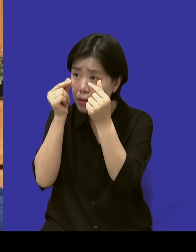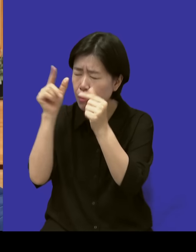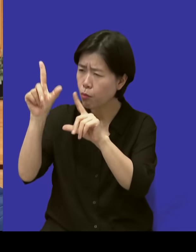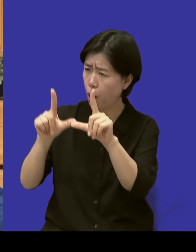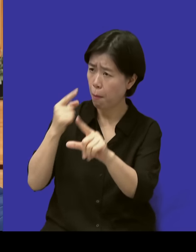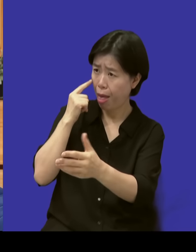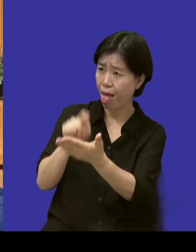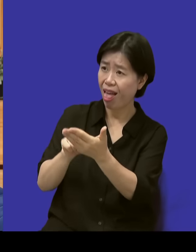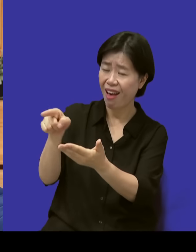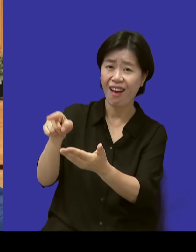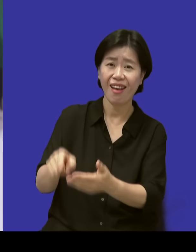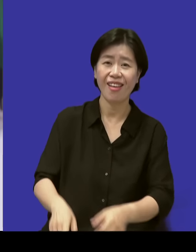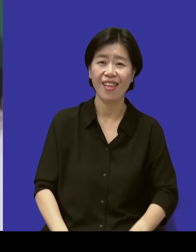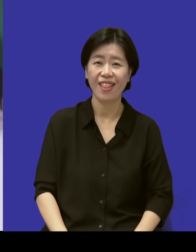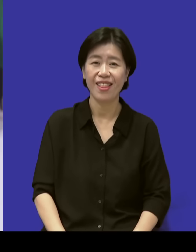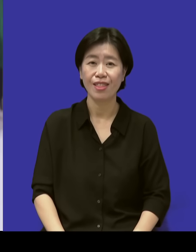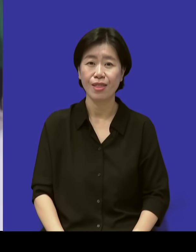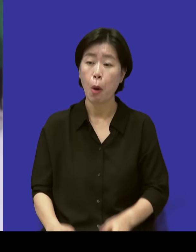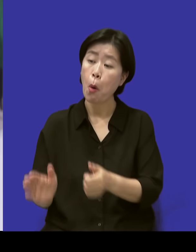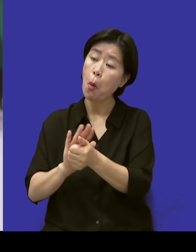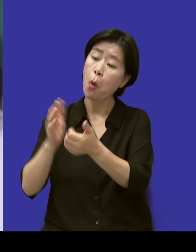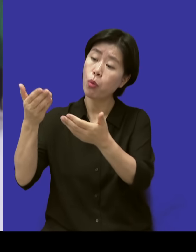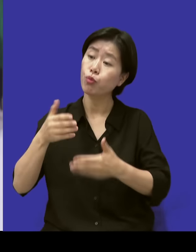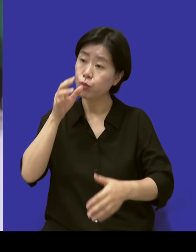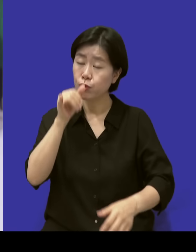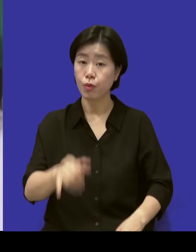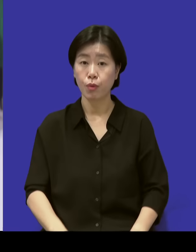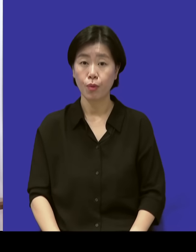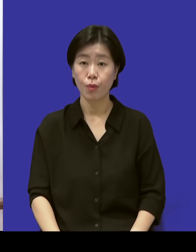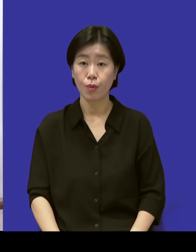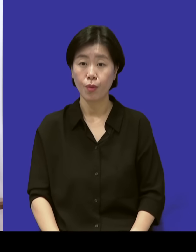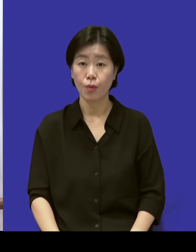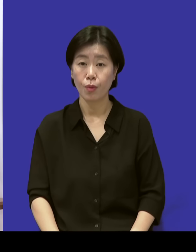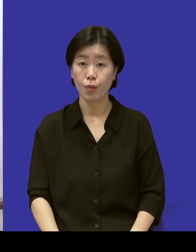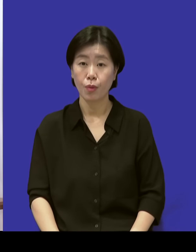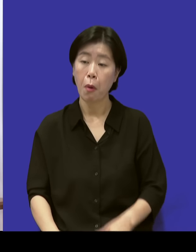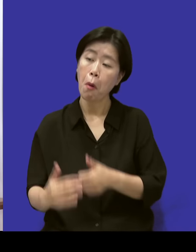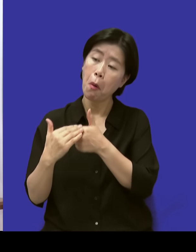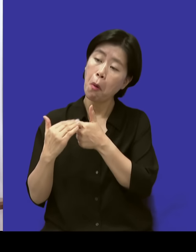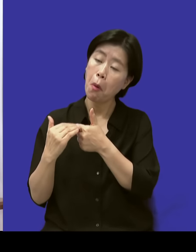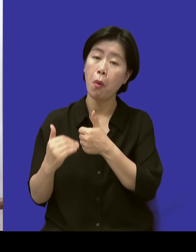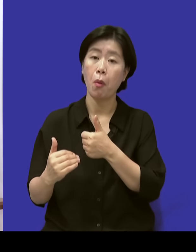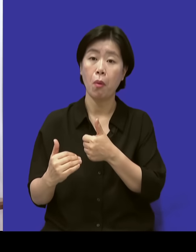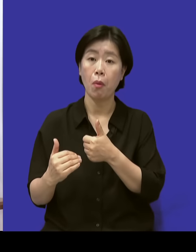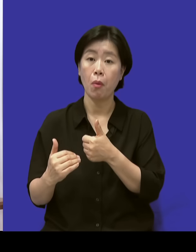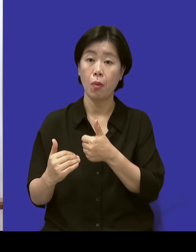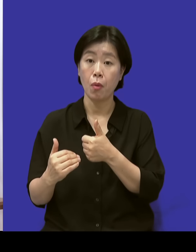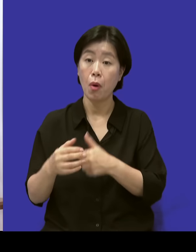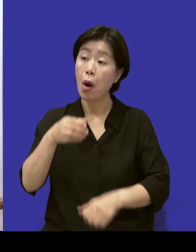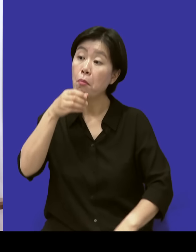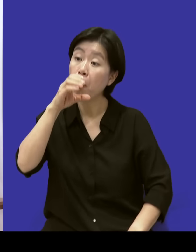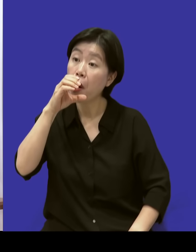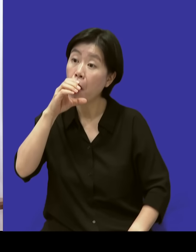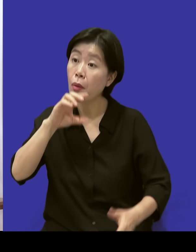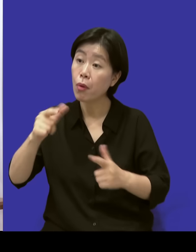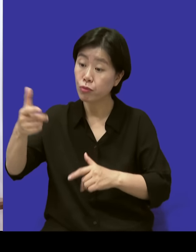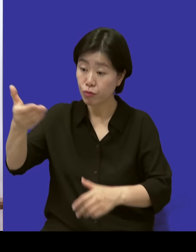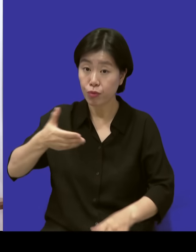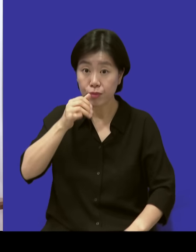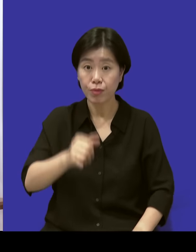그래서 되게 잘해줘요. 네. 정원 씨 그러면서 막 이렇게 음료수도 사주고 네. 뭘 잘못 먹었나 내가